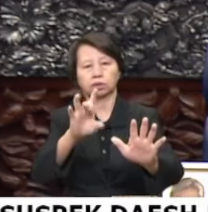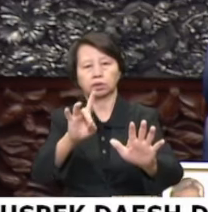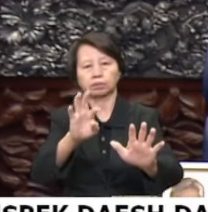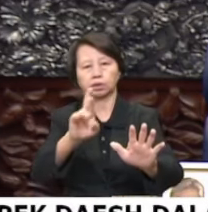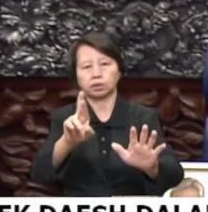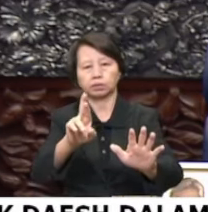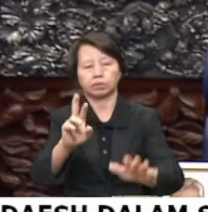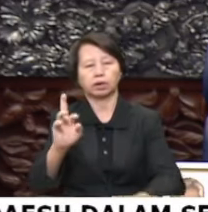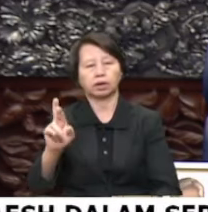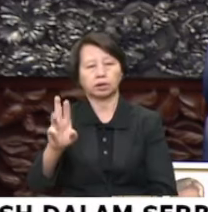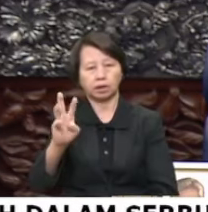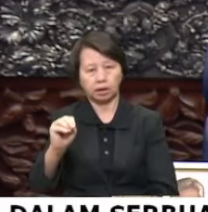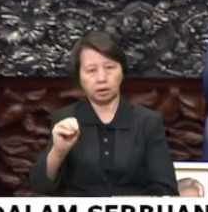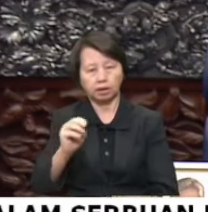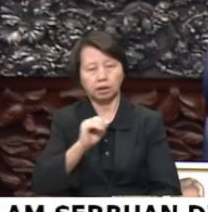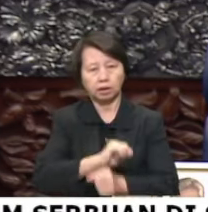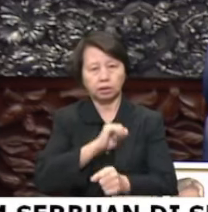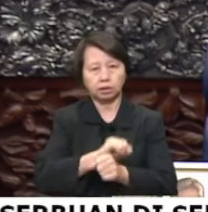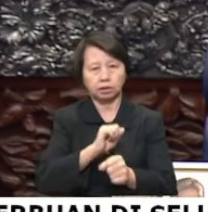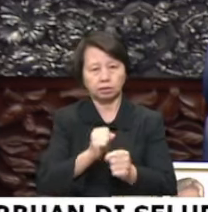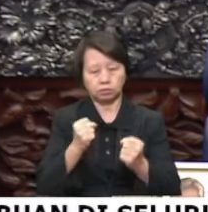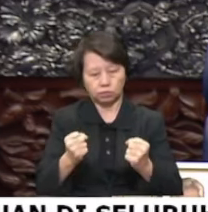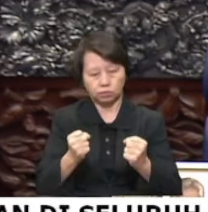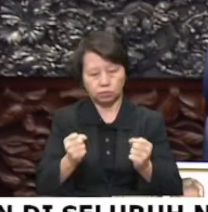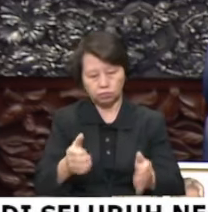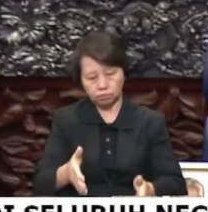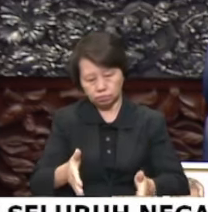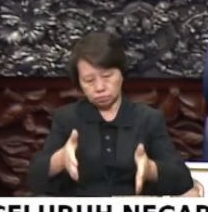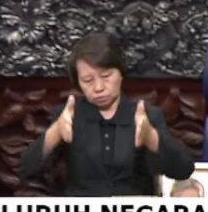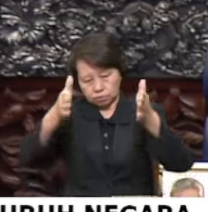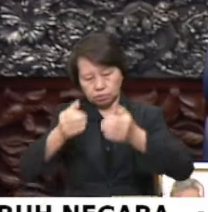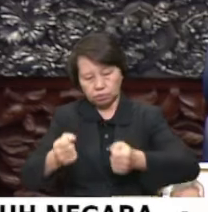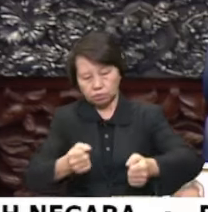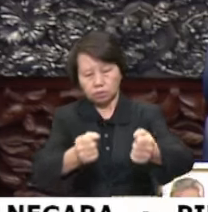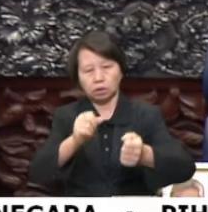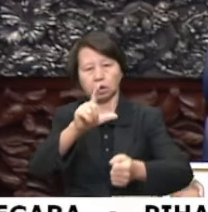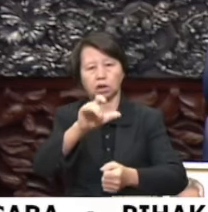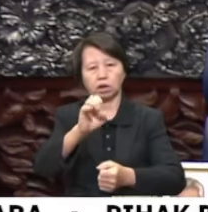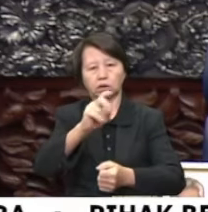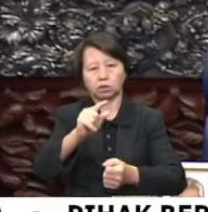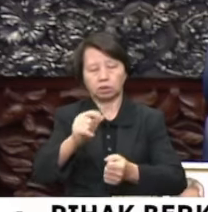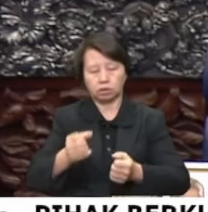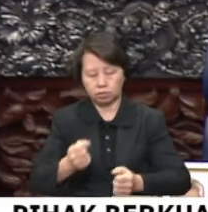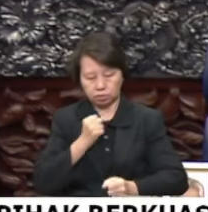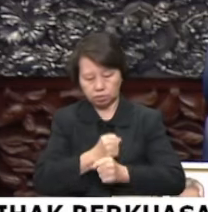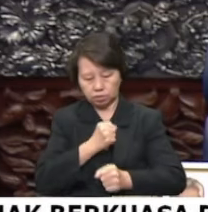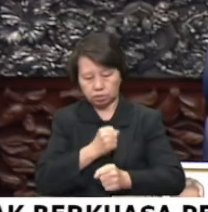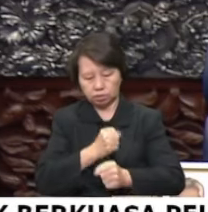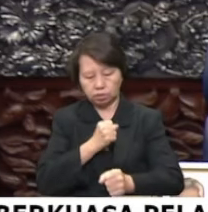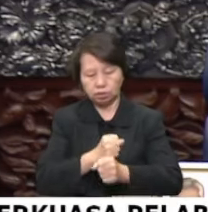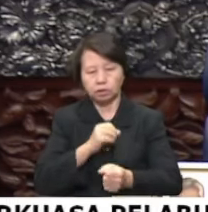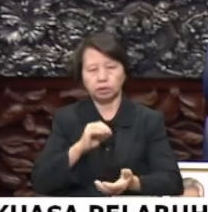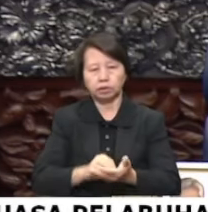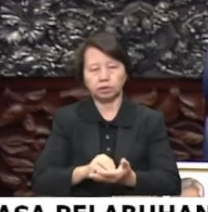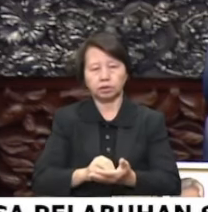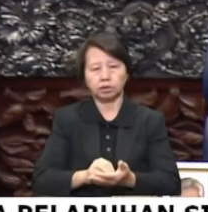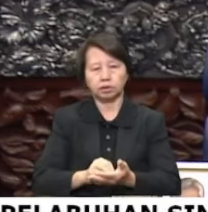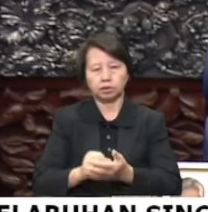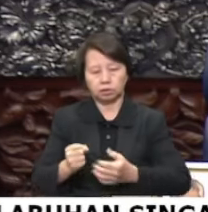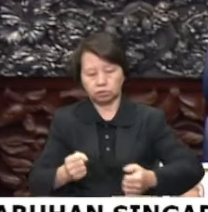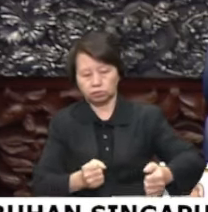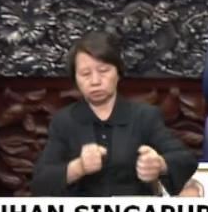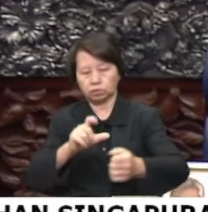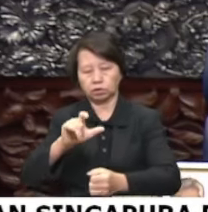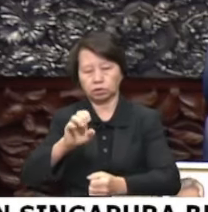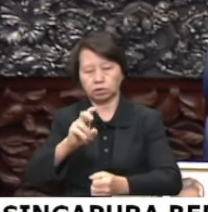RM598,000, iaitu kerja-kerja pengukuhan dan penstabilan tebing Sungai Long serta kerja-kerja berkaitan di Jimat Sungai Long,